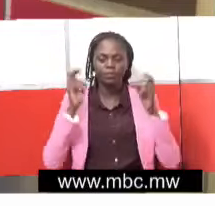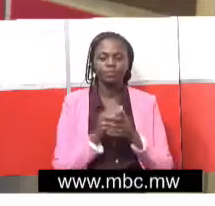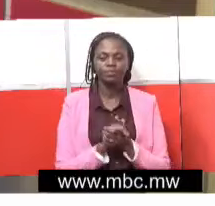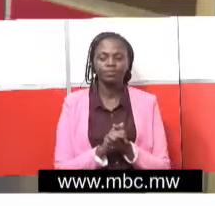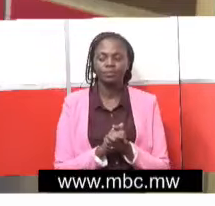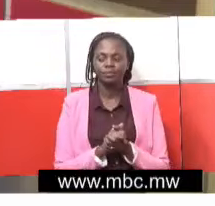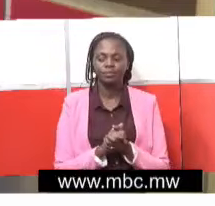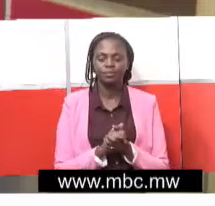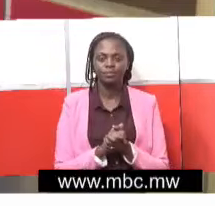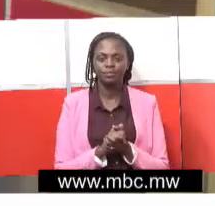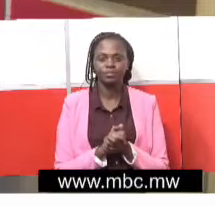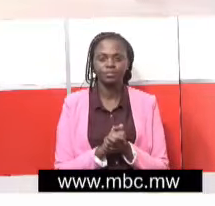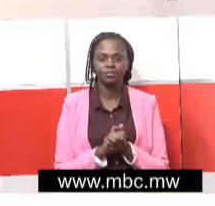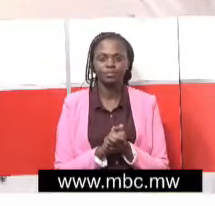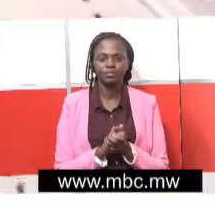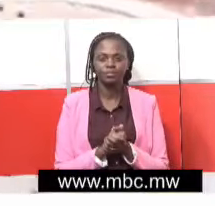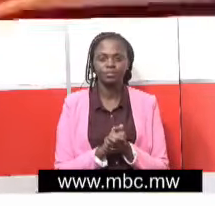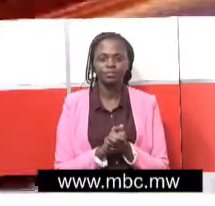nkhanizi.